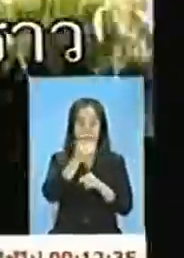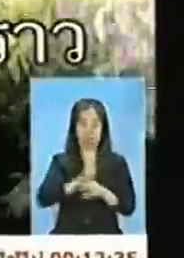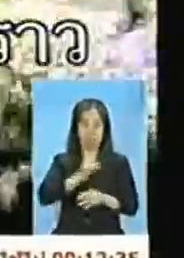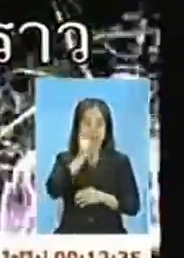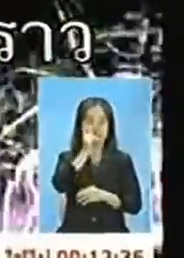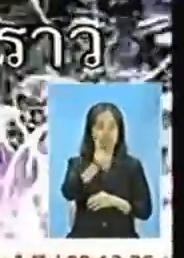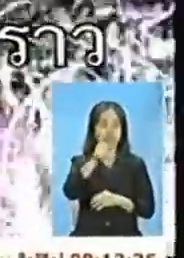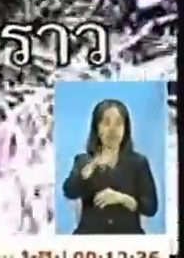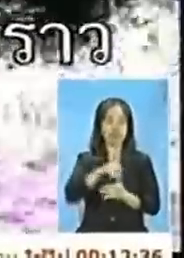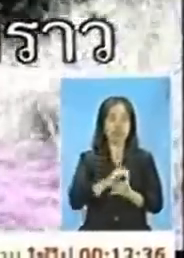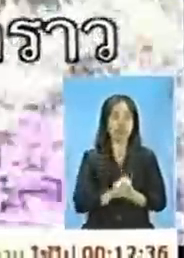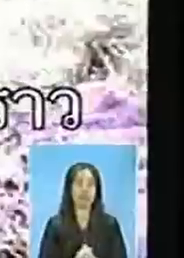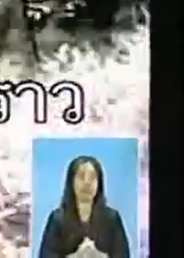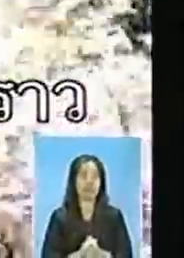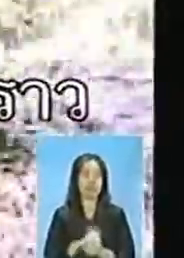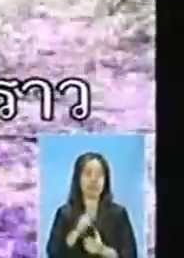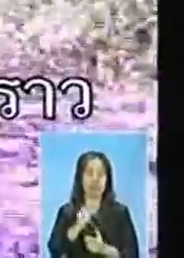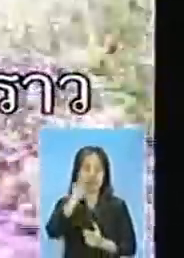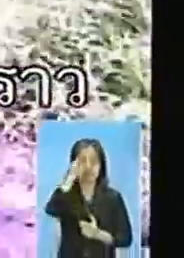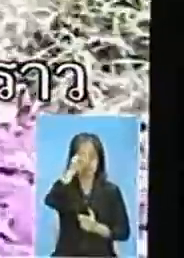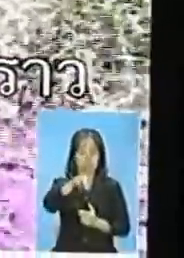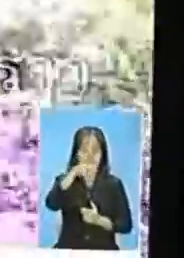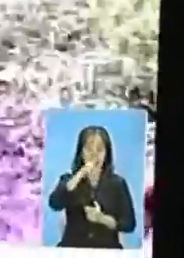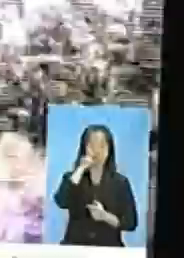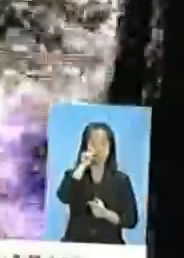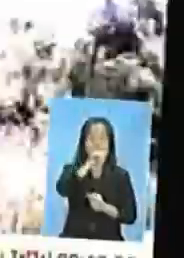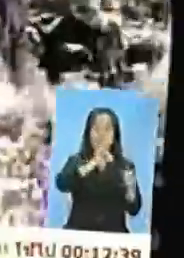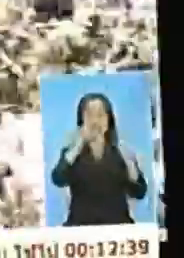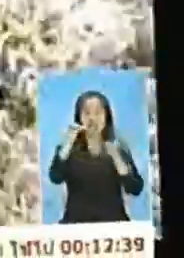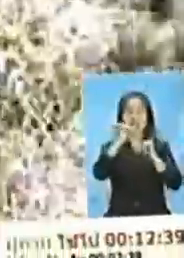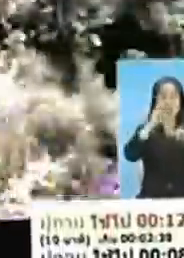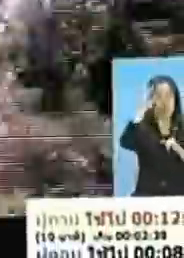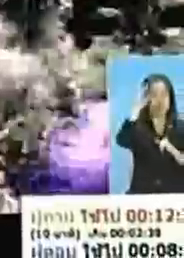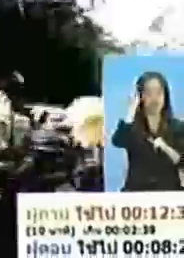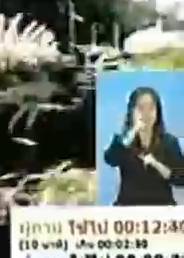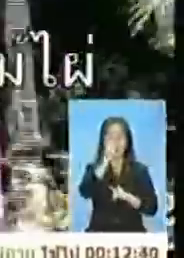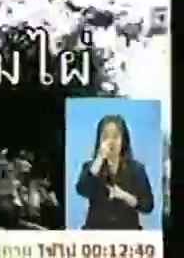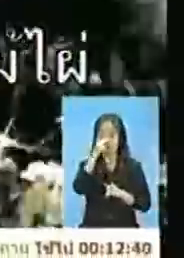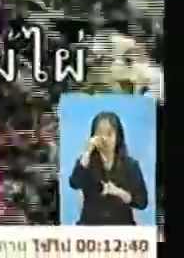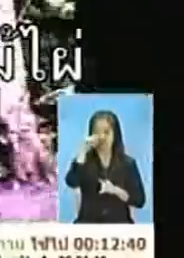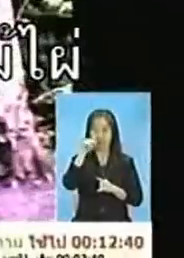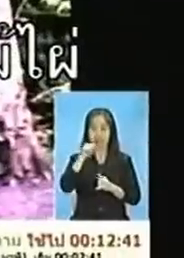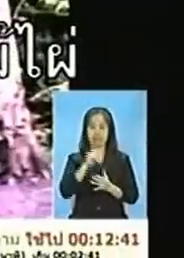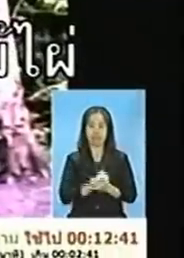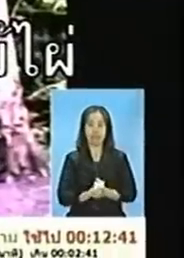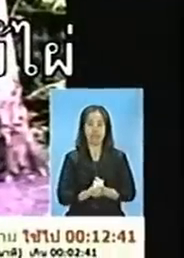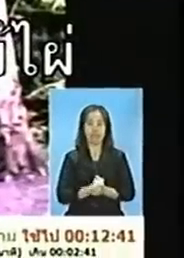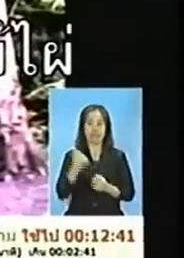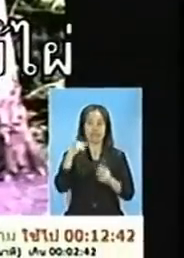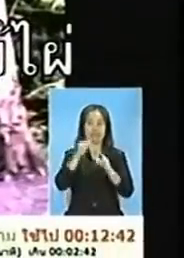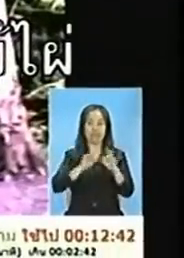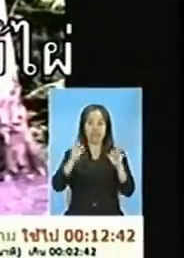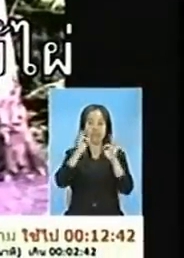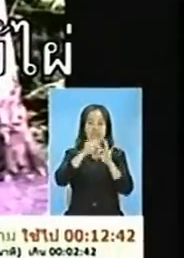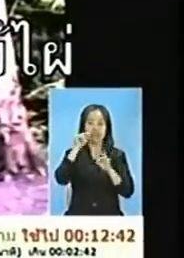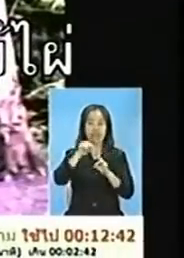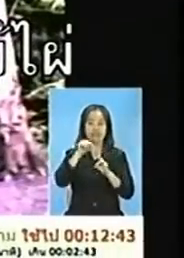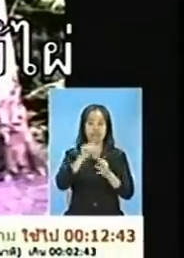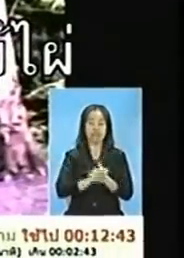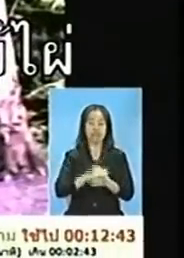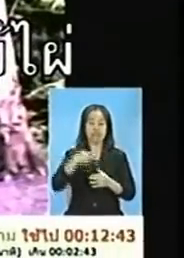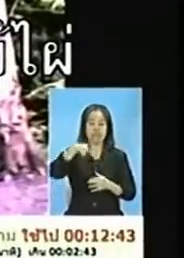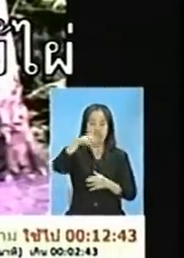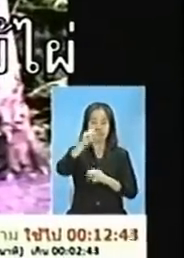ามสะพานไปมัวแต่ไปโยกย้ายทหารเนี่ยมาดูตรงนี้ดีกว่าสำคัญกว่าเยอะเดินผ่านอุโมงค์เดิ